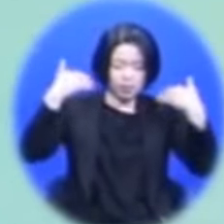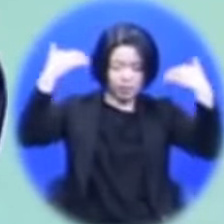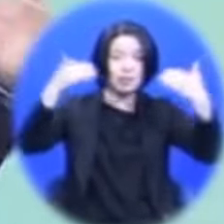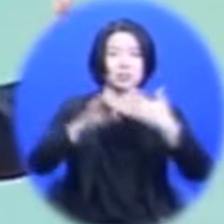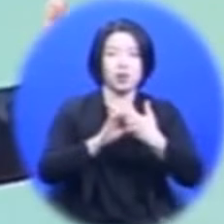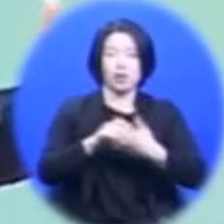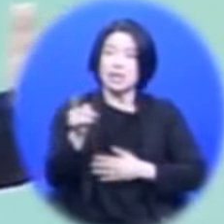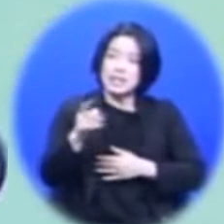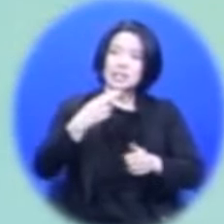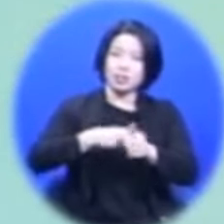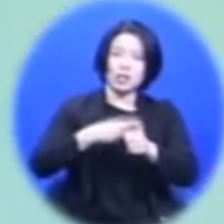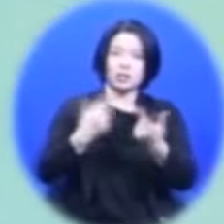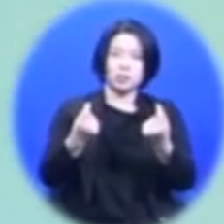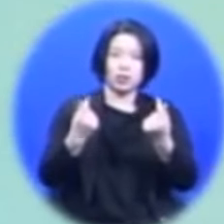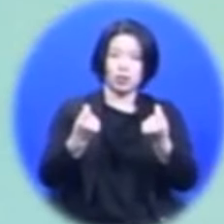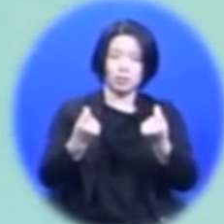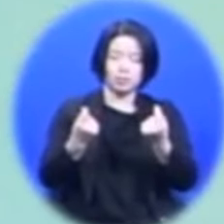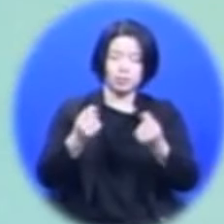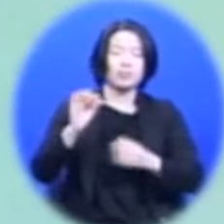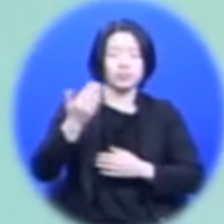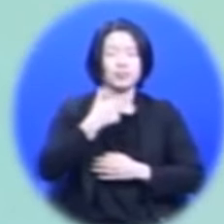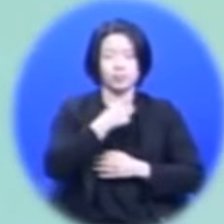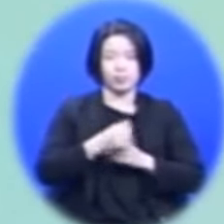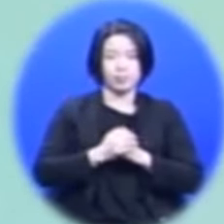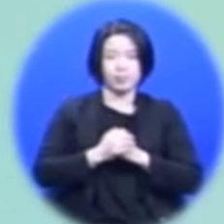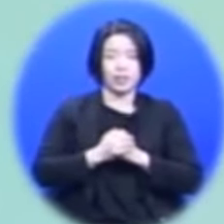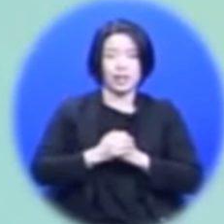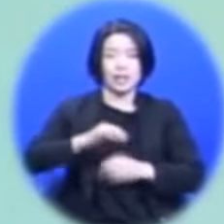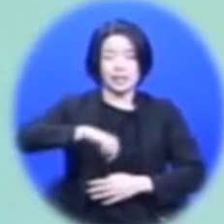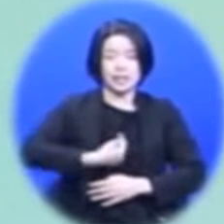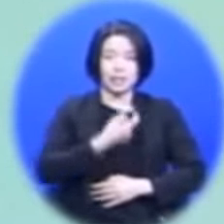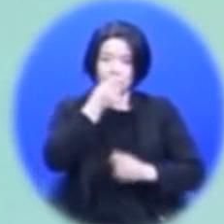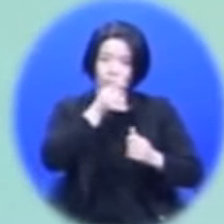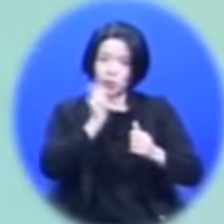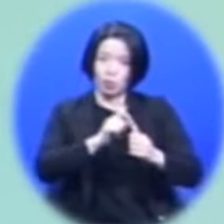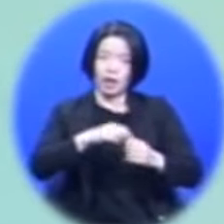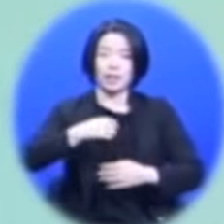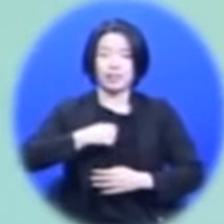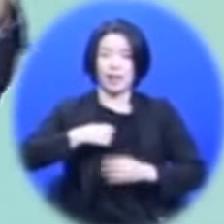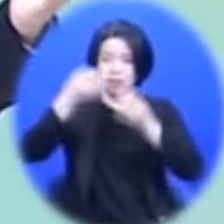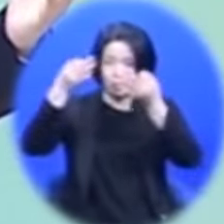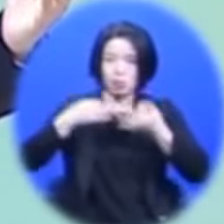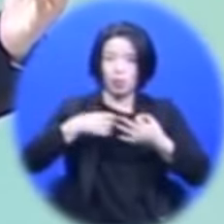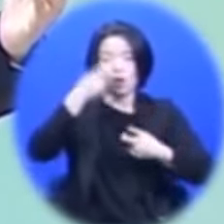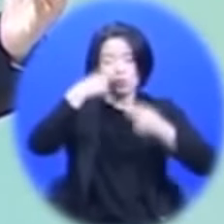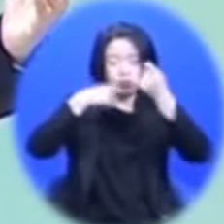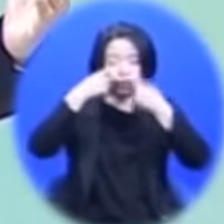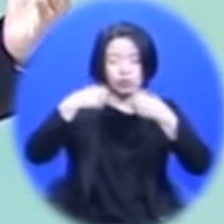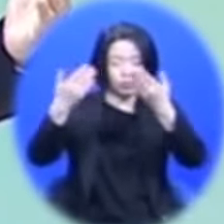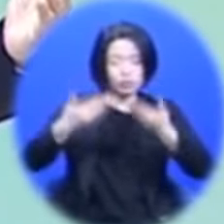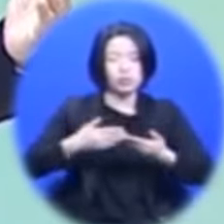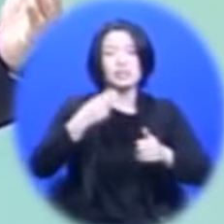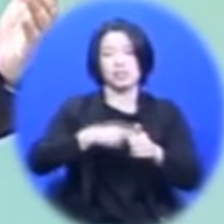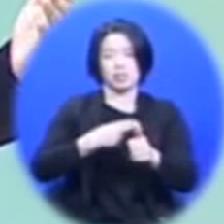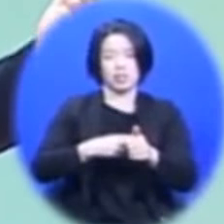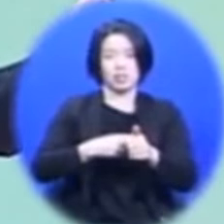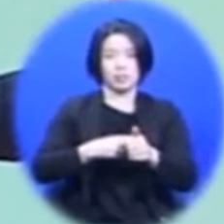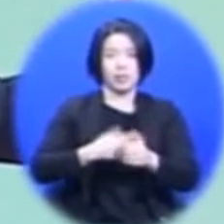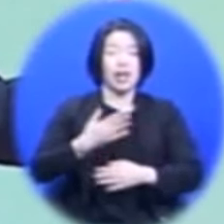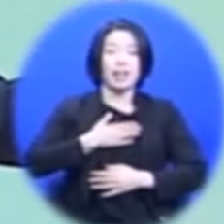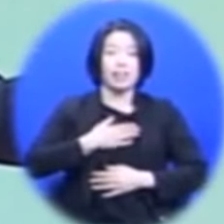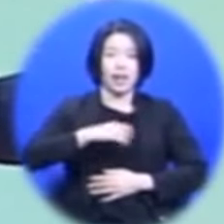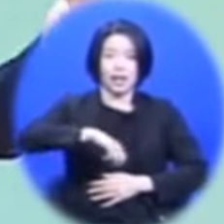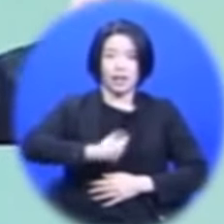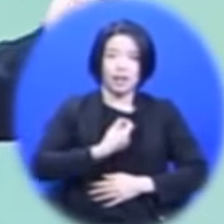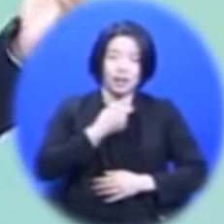이 선생님처럼 될 거야. 자기가 욕한 자기를 보고 울어주는 선생님. 자기가 욕한